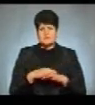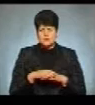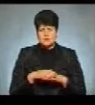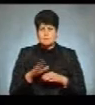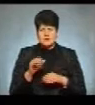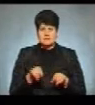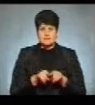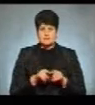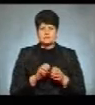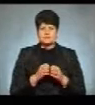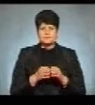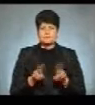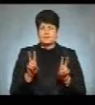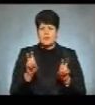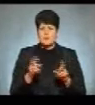тему. Це тема